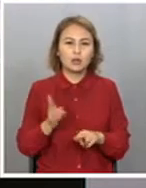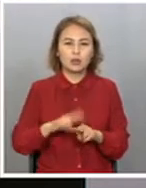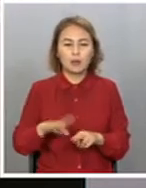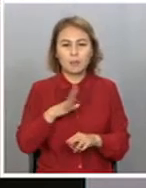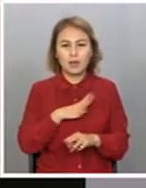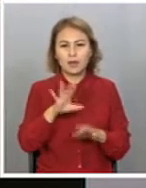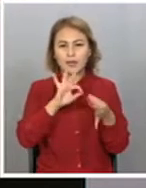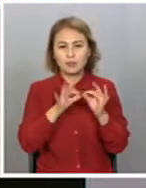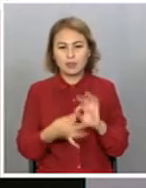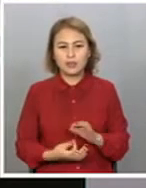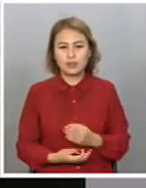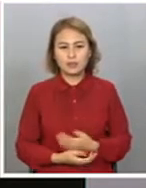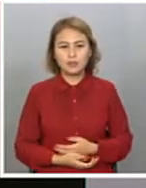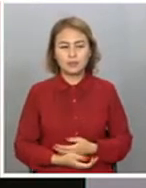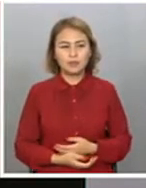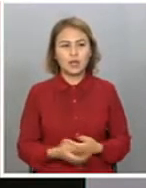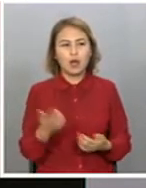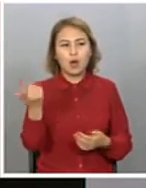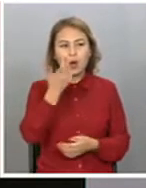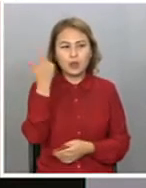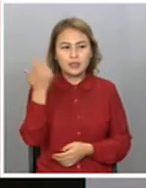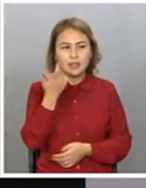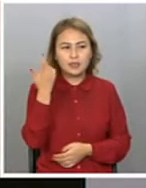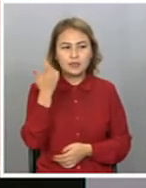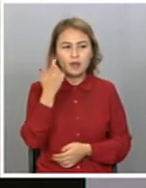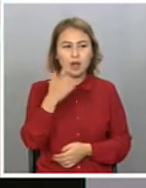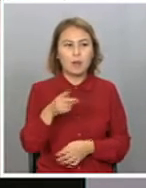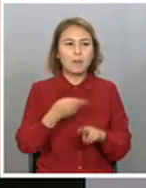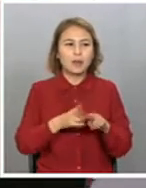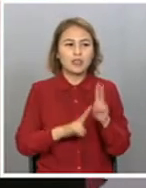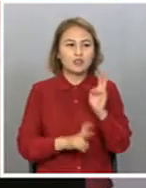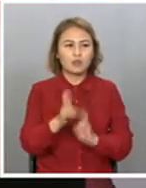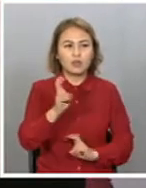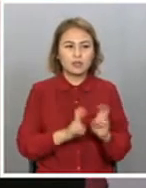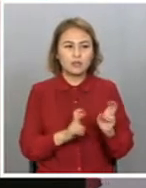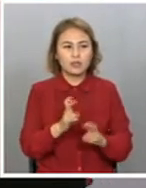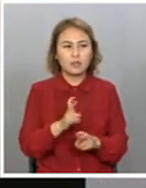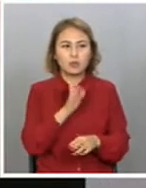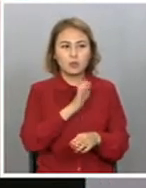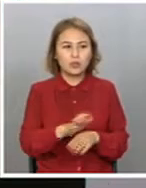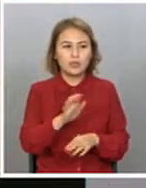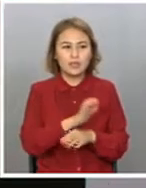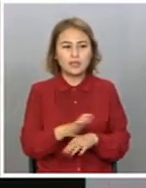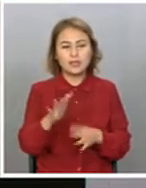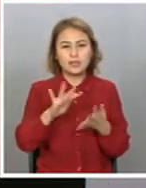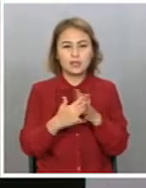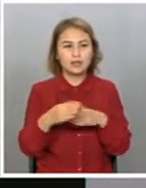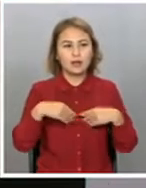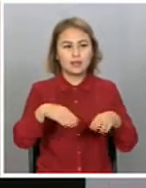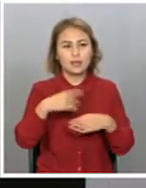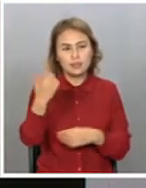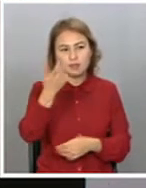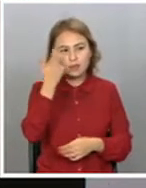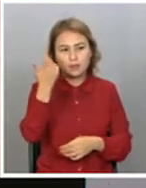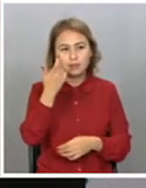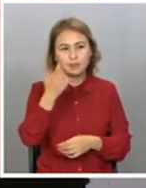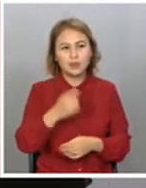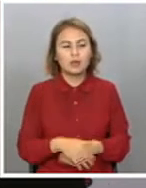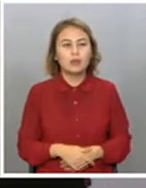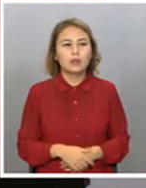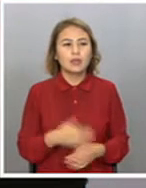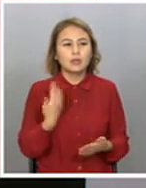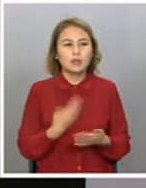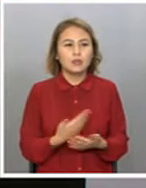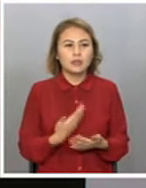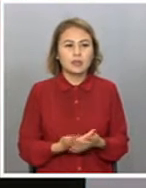следует рассмотреть. Хозяйство – производственная единица, преимущественно сельскохозяйственная.